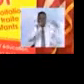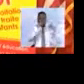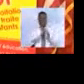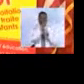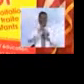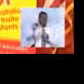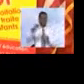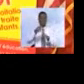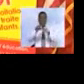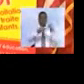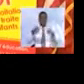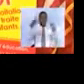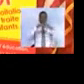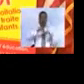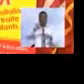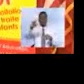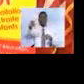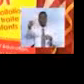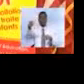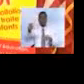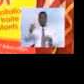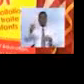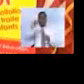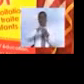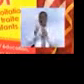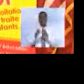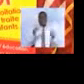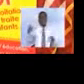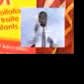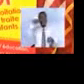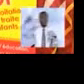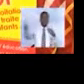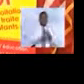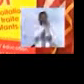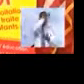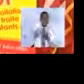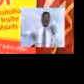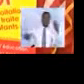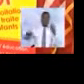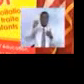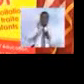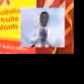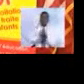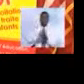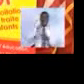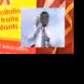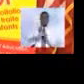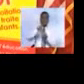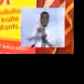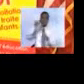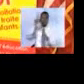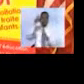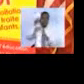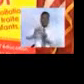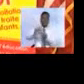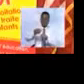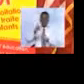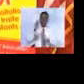D'où viennent-ils? Quelles mesures doit-on prendre pour éliminer définitivement ce fléau? Telles